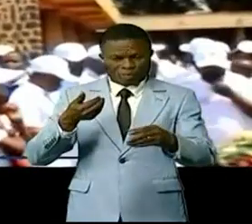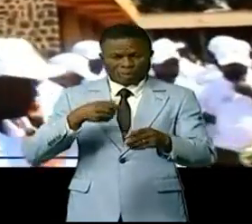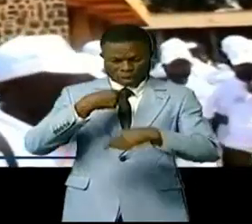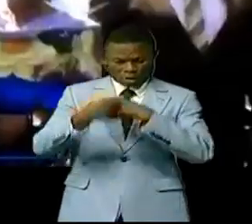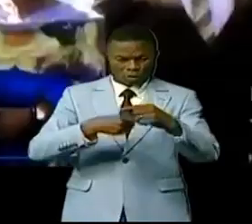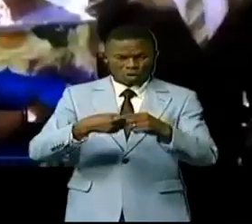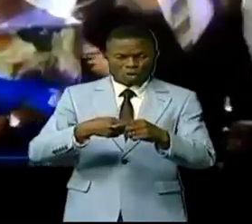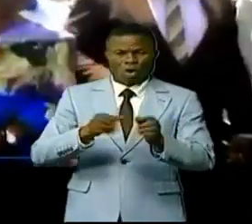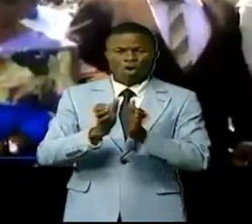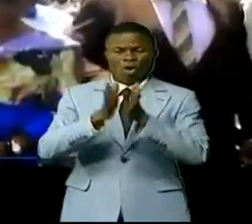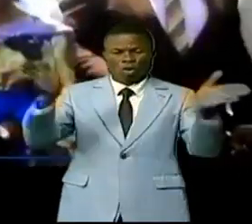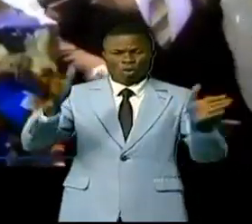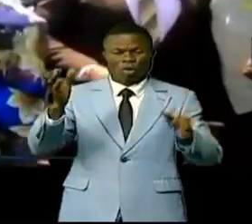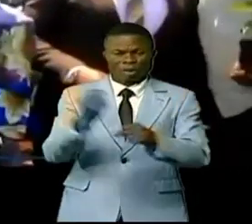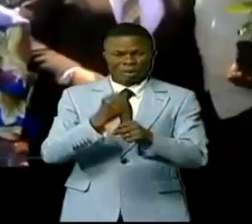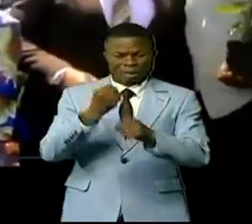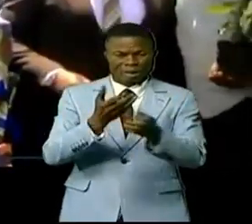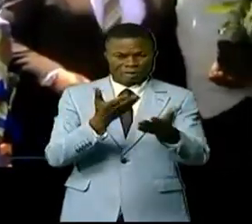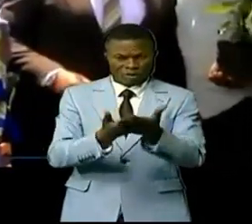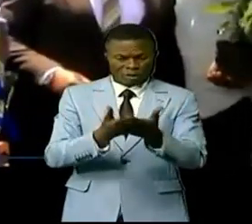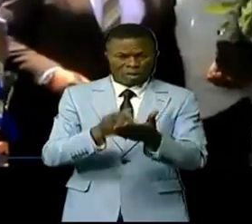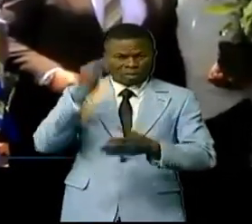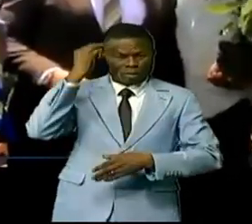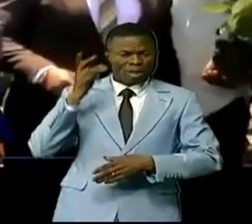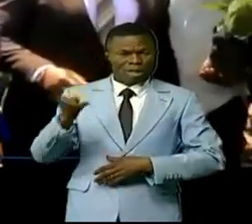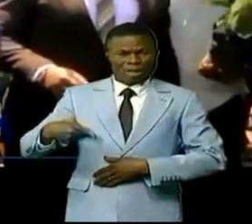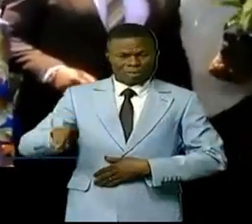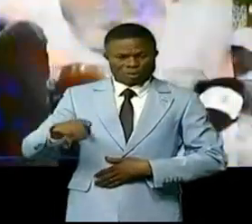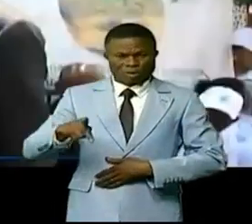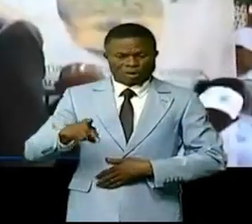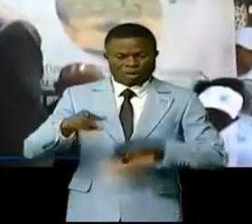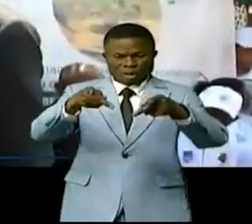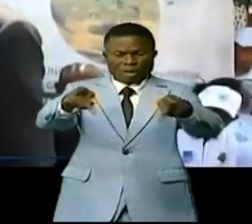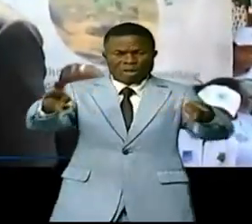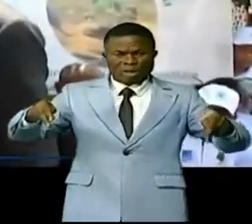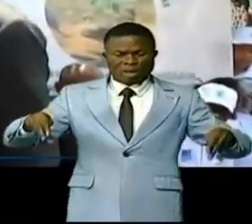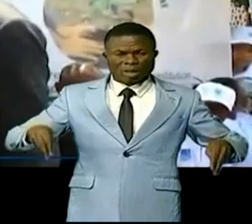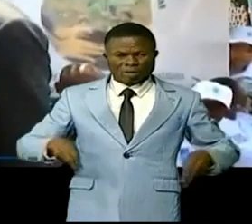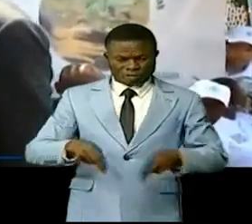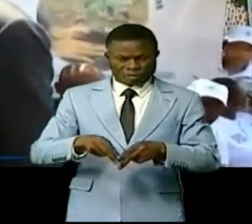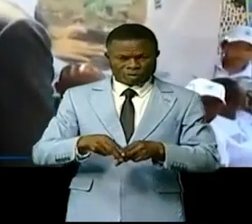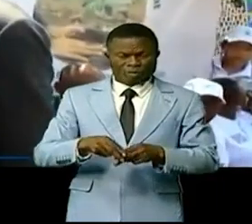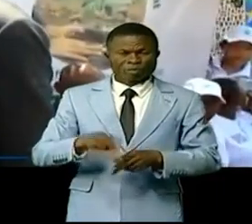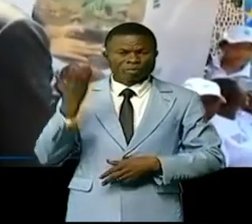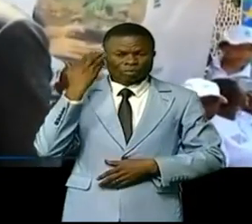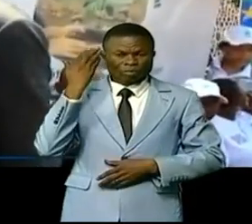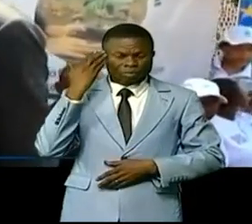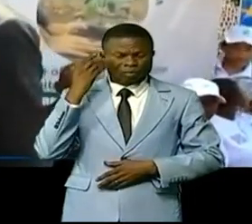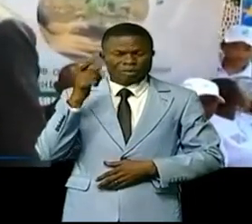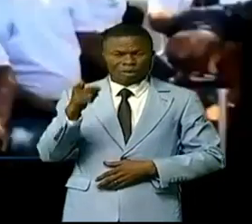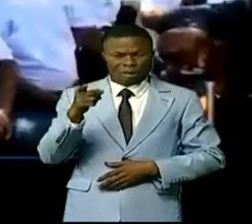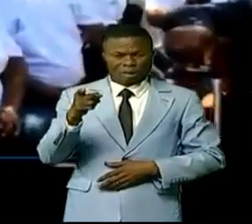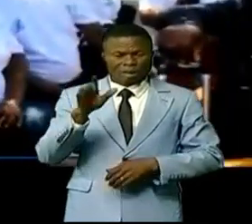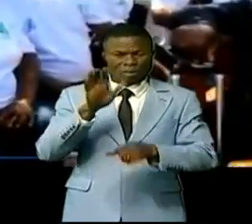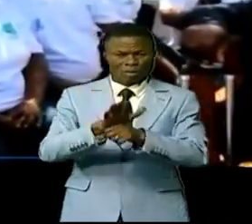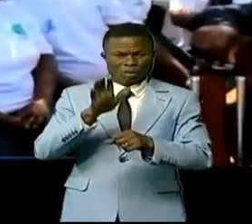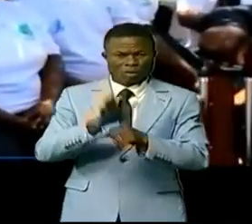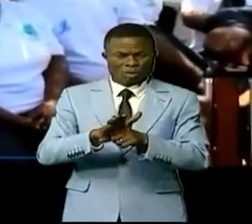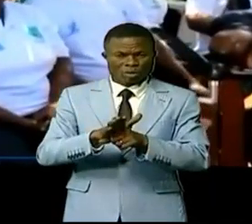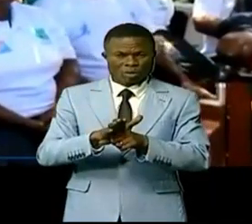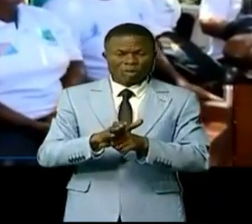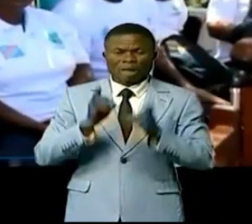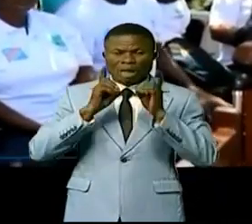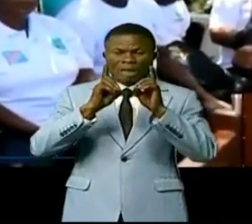lancement officiel de la campagne par le ministre provincial de l'Environnement, Jérémy Zirumana Bassimane, plusieurs mots ont